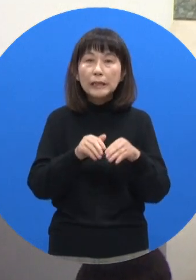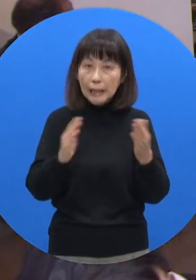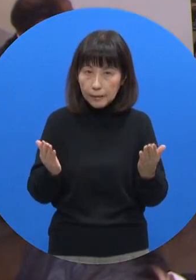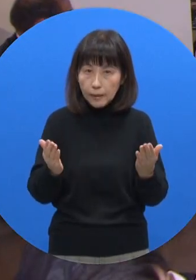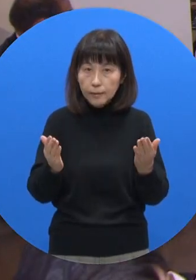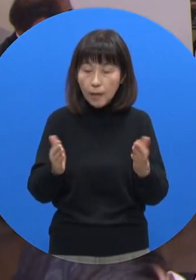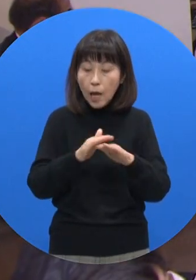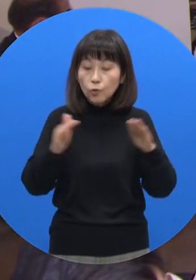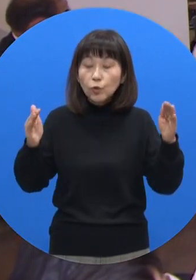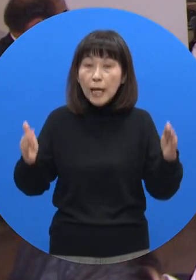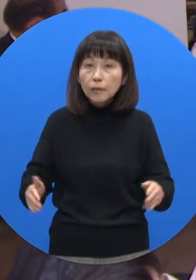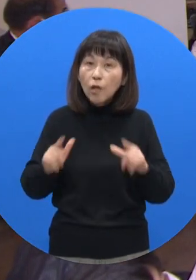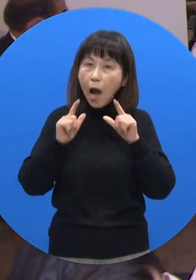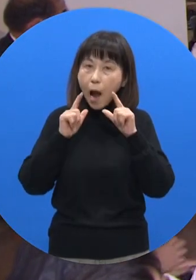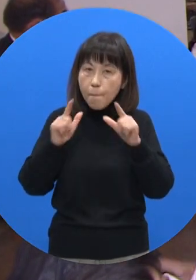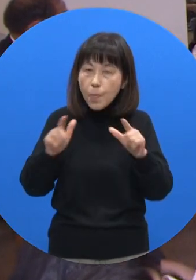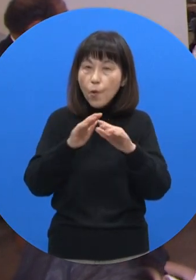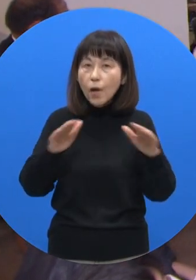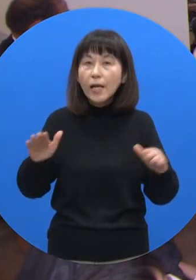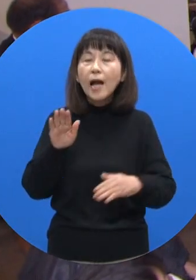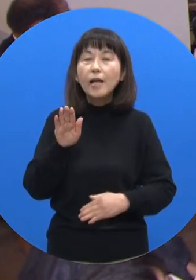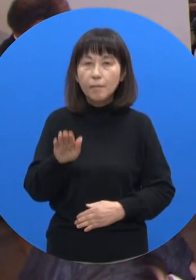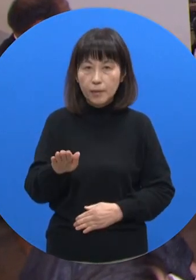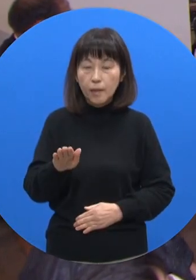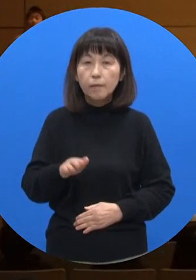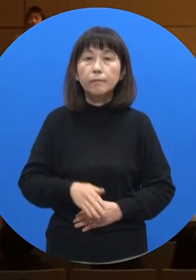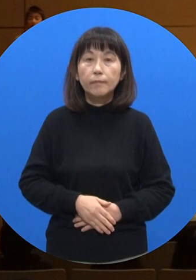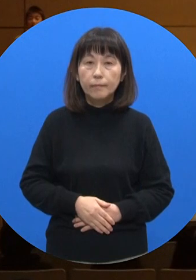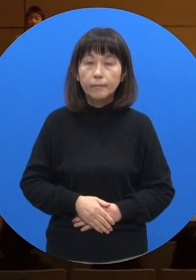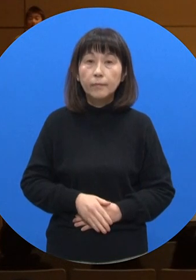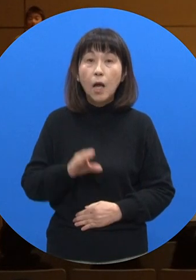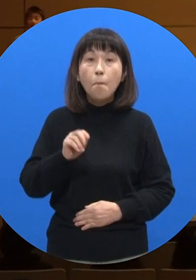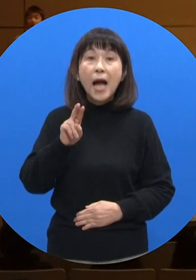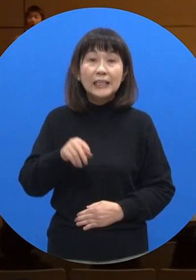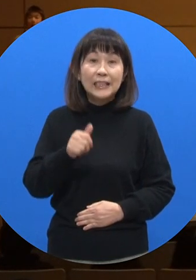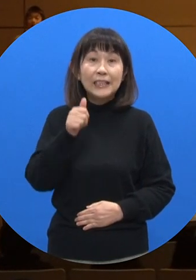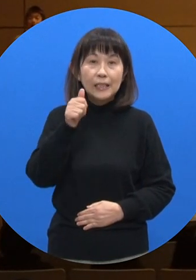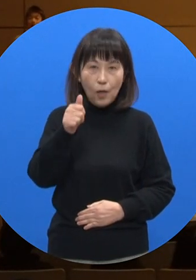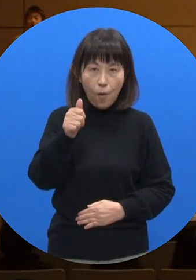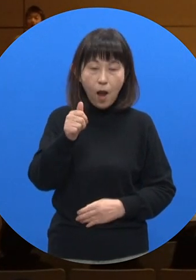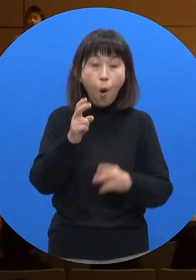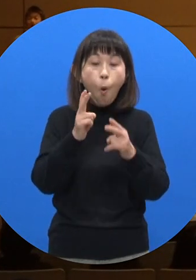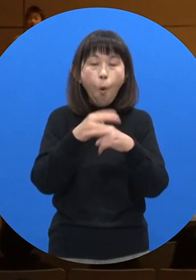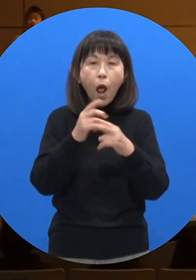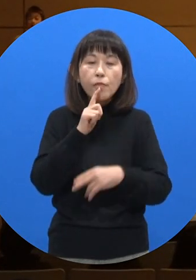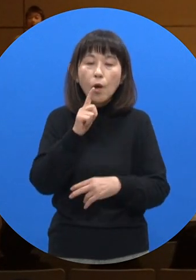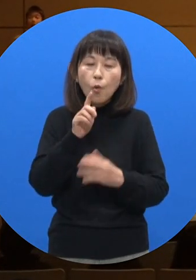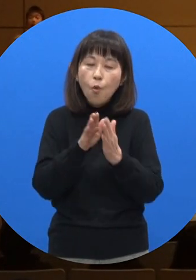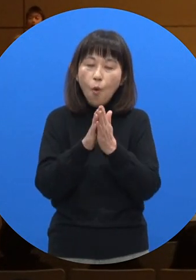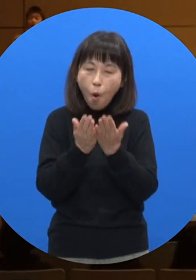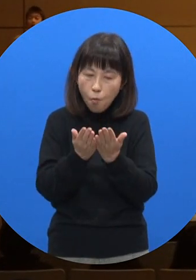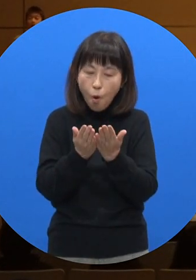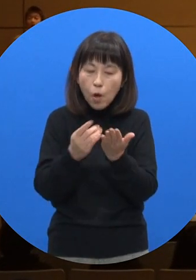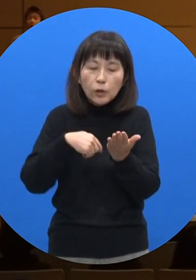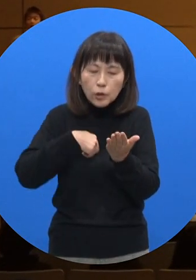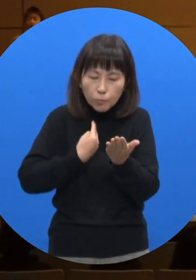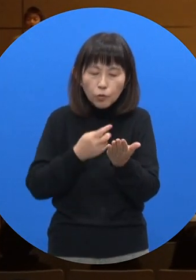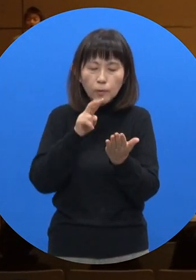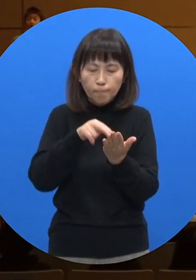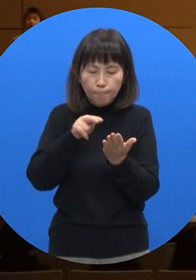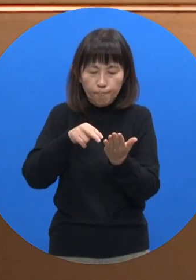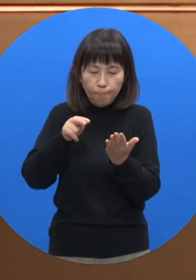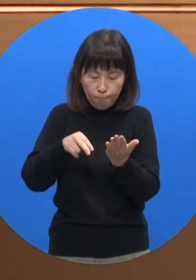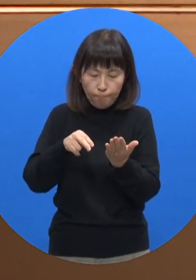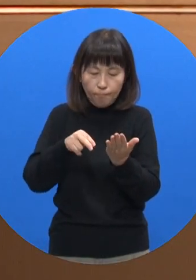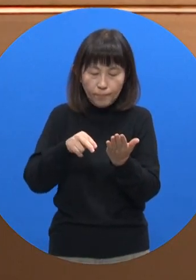やステージでの発表会も行われました。 万里先生はオランダ語で書かれた本を独学で読み